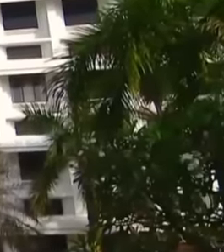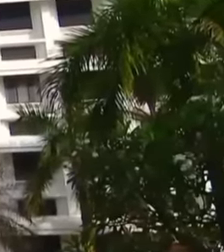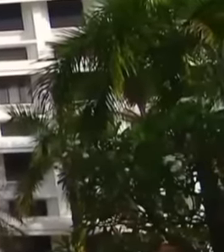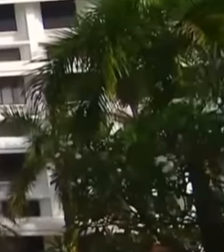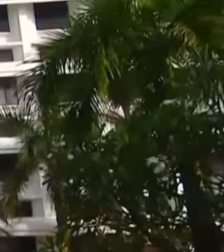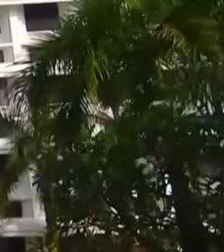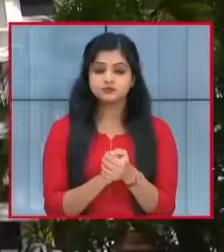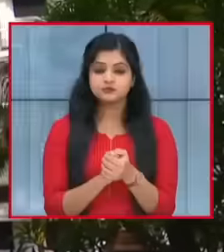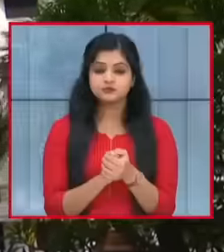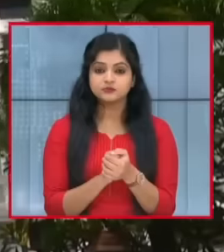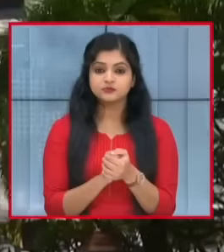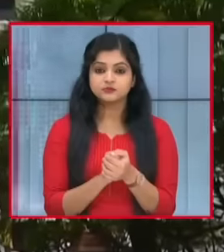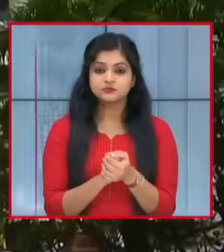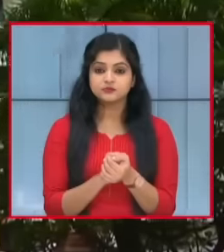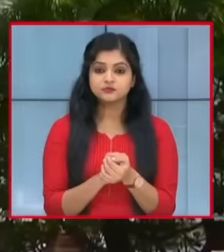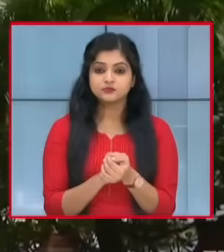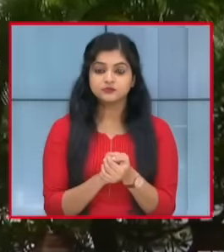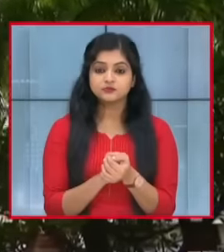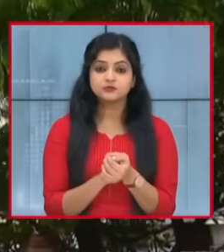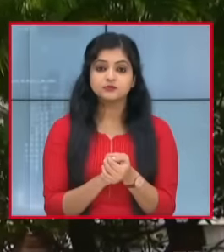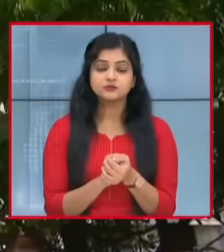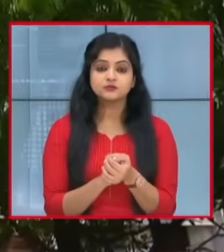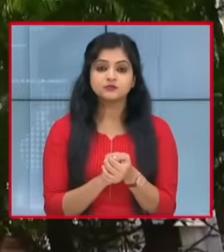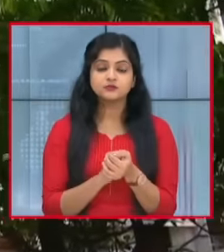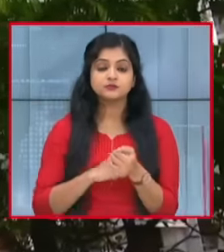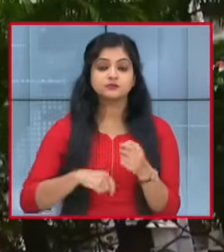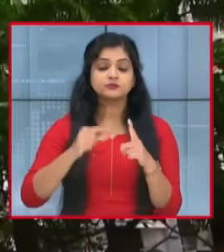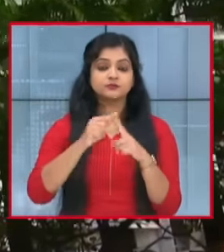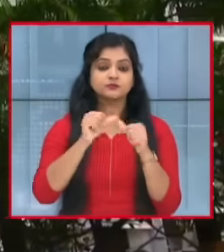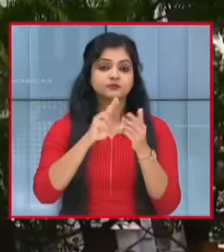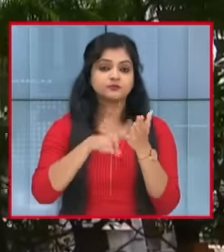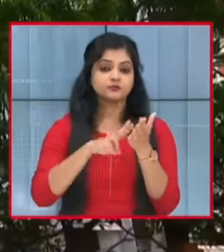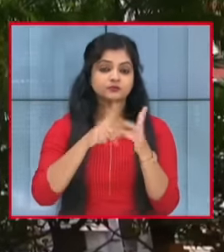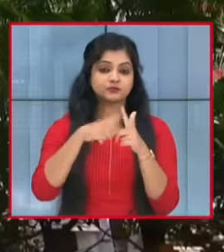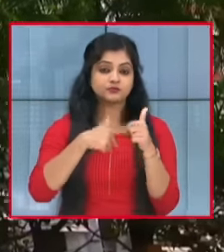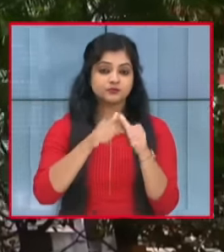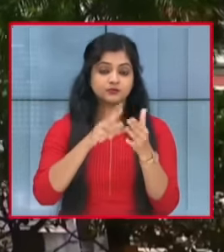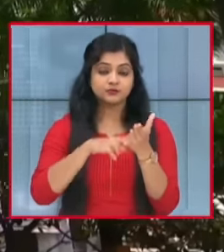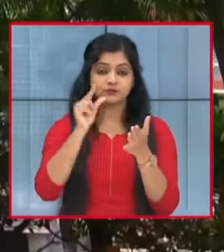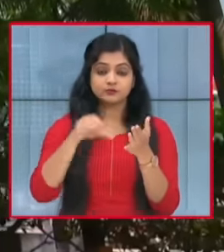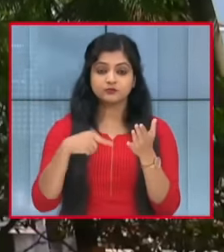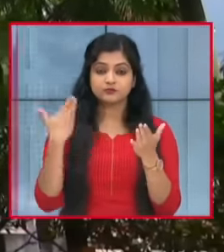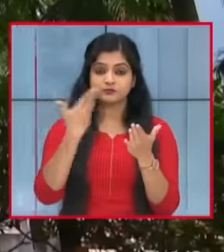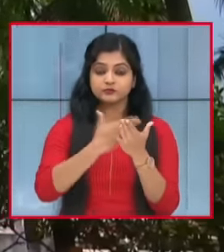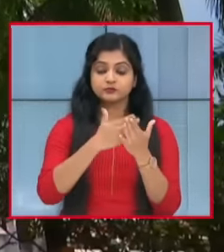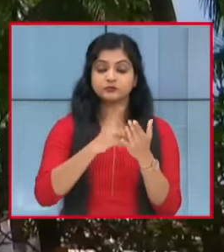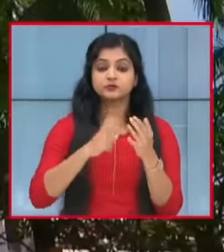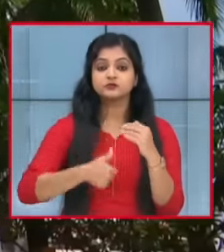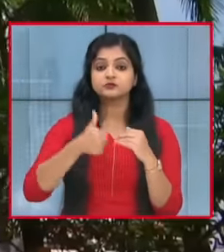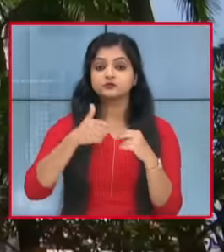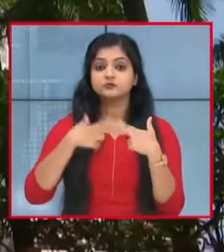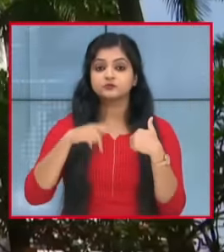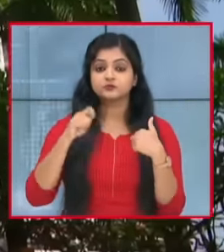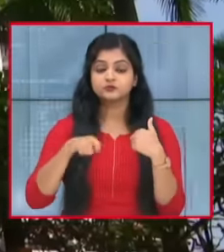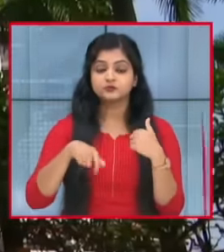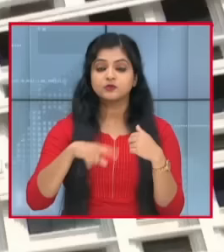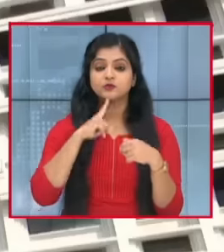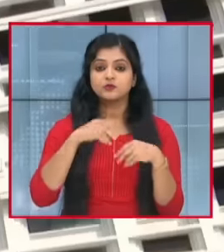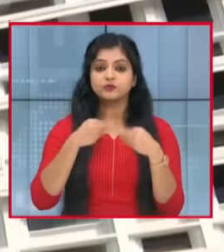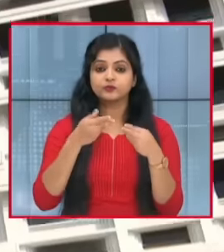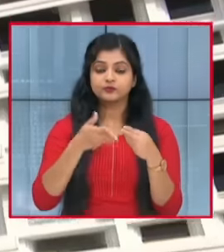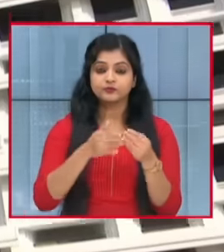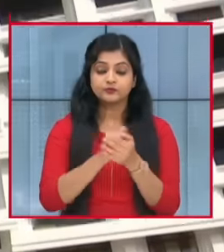എക്സിക്യൂട്ടീവ് അംഗമായിരുന്ന R രാമേന്ദ്രൻ എന്നിവർക്കെതിരെയായിരുന്നു പരാതി. തുടർന്ന് പന്ന്യൻ രവീന്ദ്രൻ നൽകിയ ഹർജിയിലാണ് ഇപ്പോൾ ചീഫ് ജസ്റ്റിസ് അധ്യക്ഷനായ ബെഞ്ചിന്റെ ഉത്തരവ്